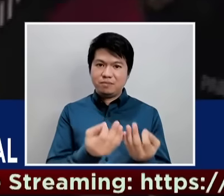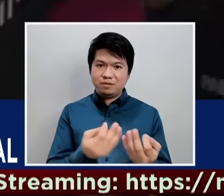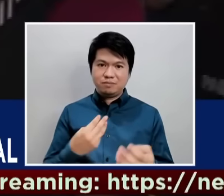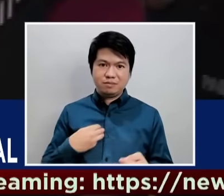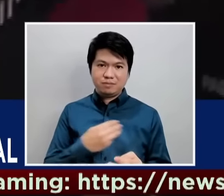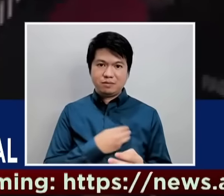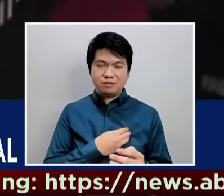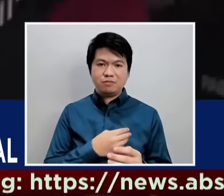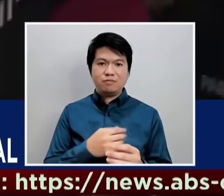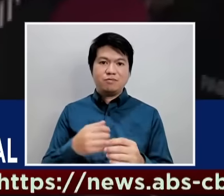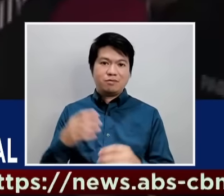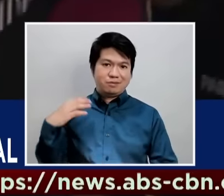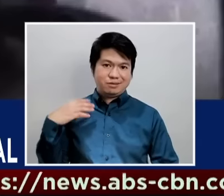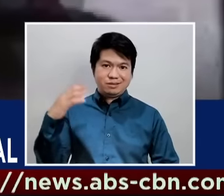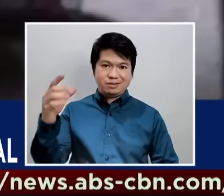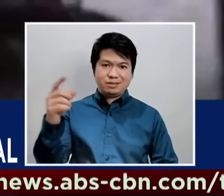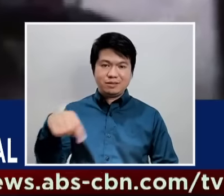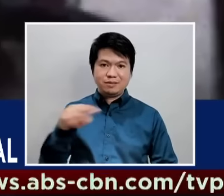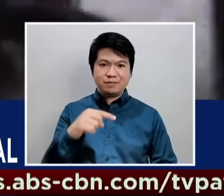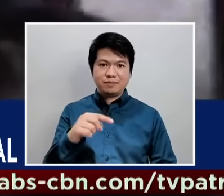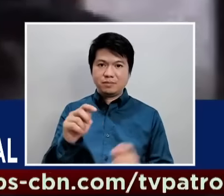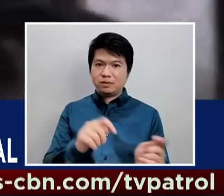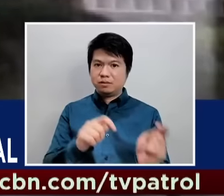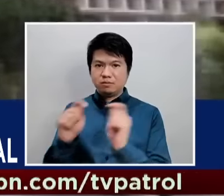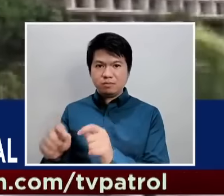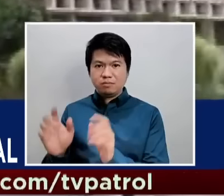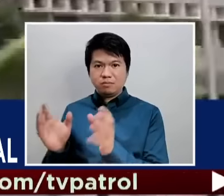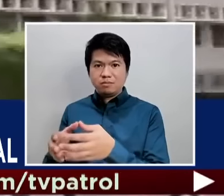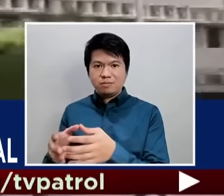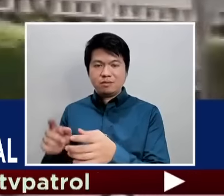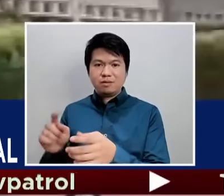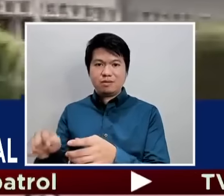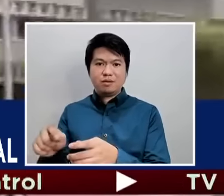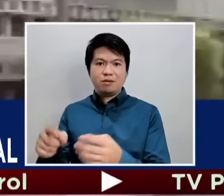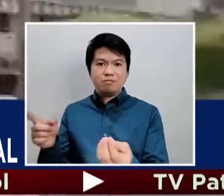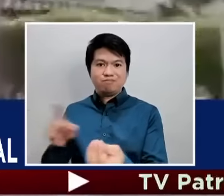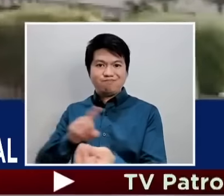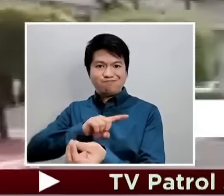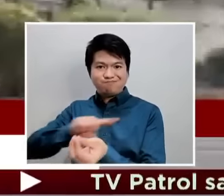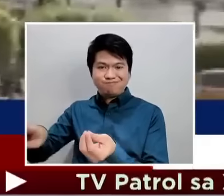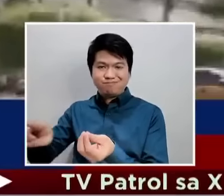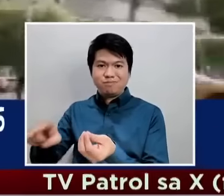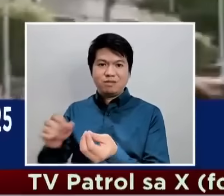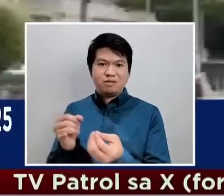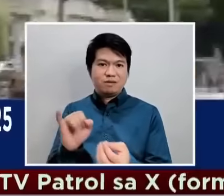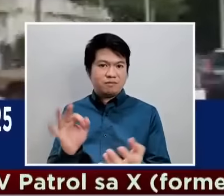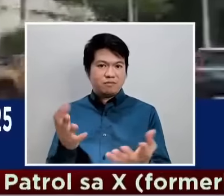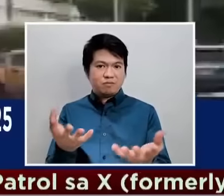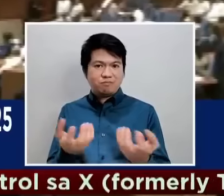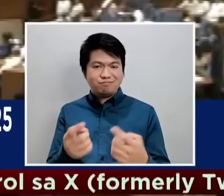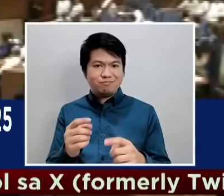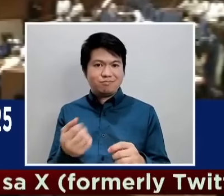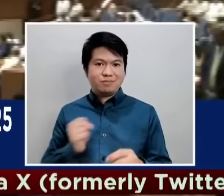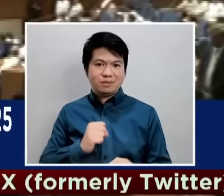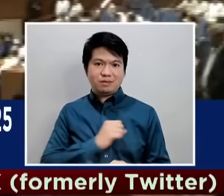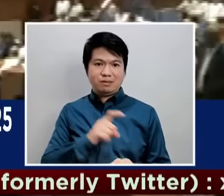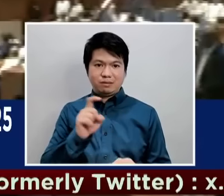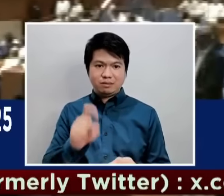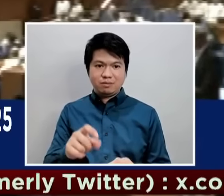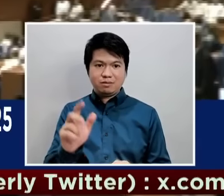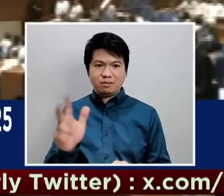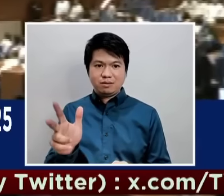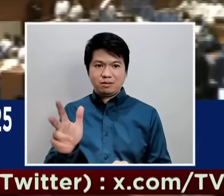partido pagkatapos manalo sa pwesto, masisibak din. Kung gustong maging senador, dapat 35 years old ka pataas. Kung